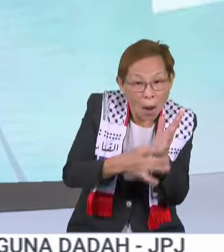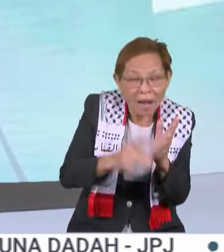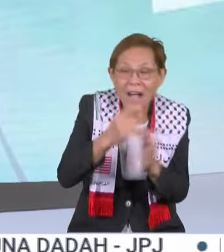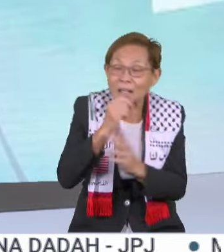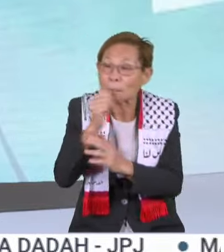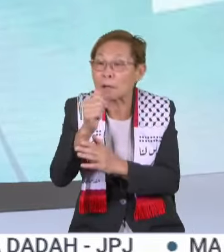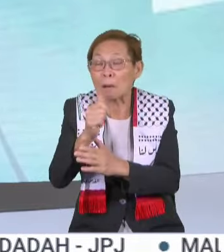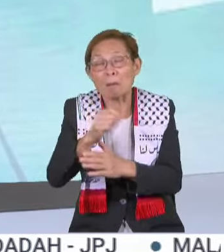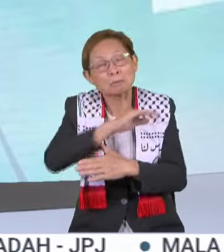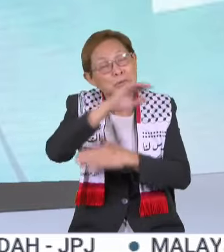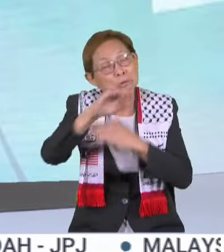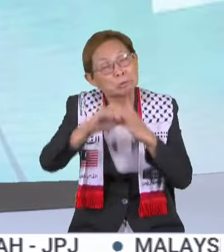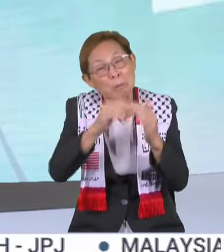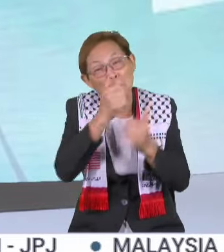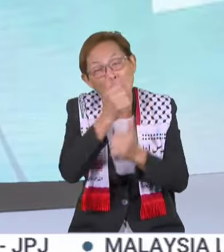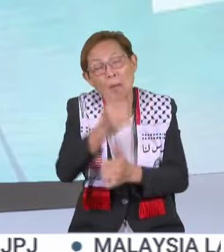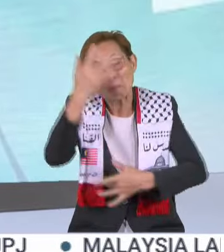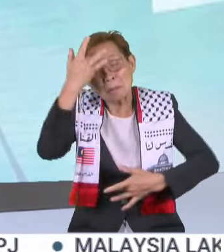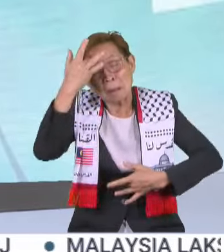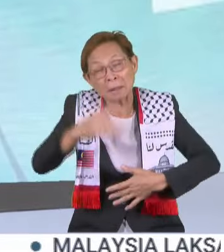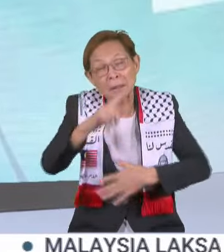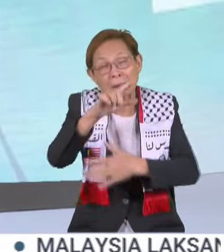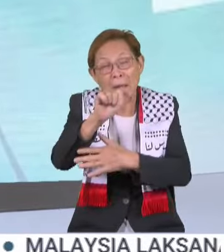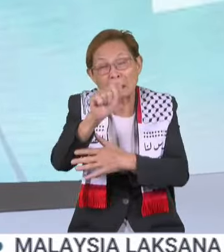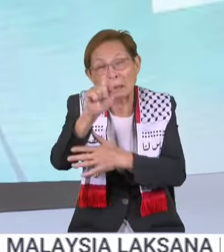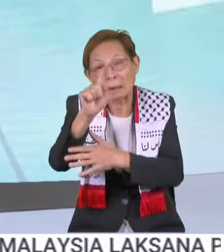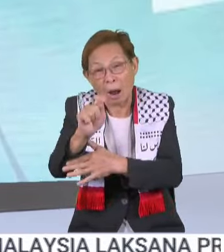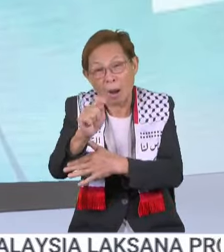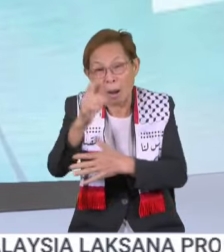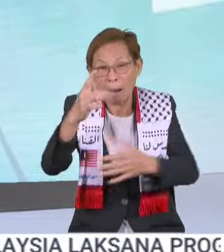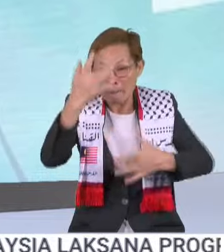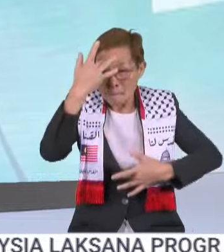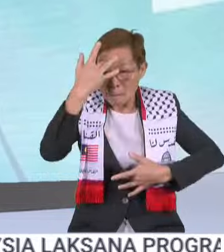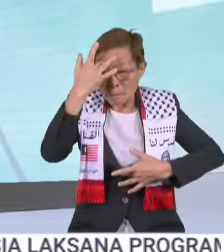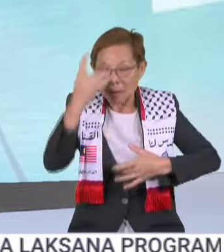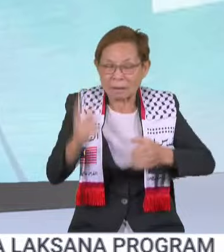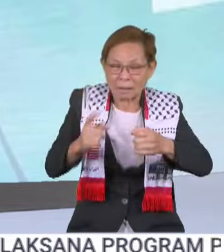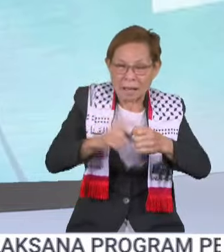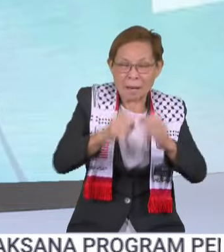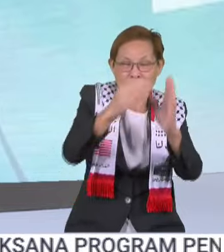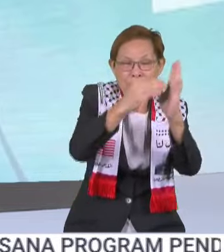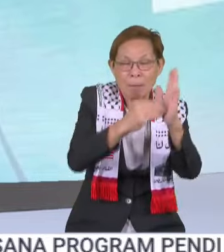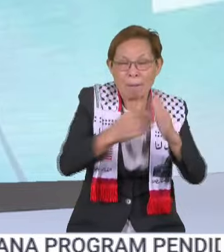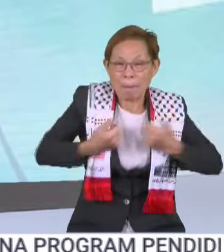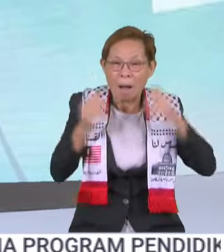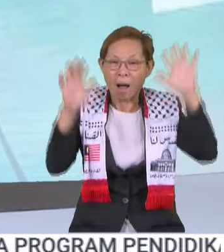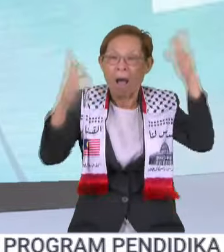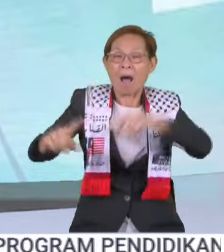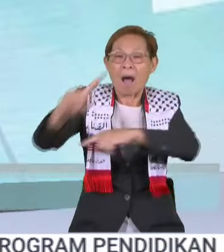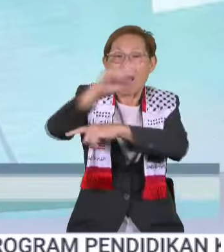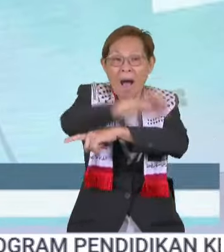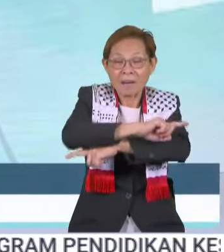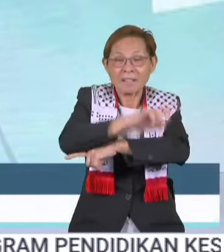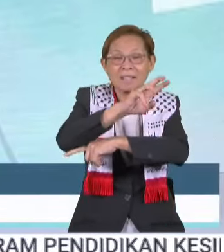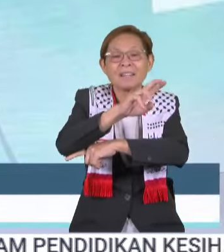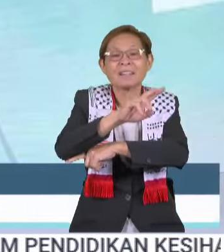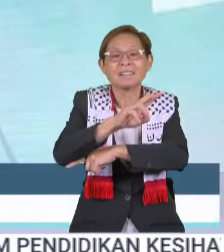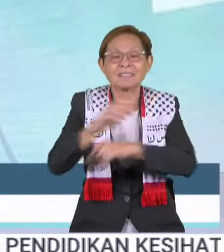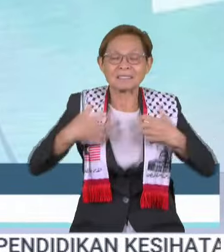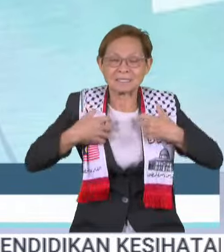menikmatinya. Ini terutama bagi pengidap gout, penyakit yang sering dikaitkan dengan menu Aidilfitri. Bersempena Hari Kesihatan Sedunia, ikuti